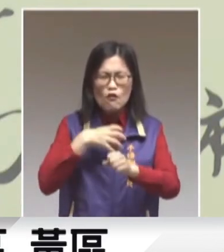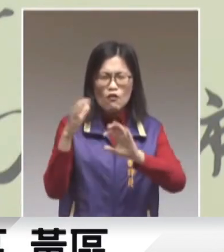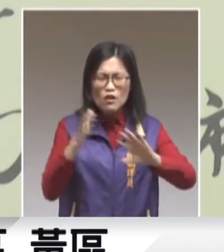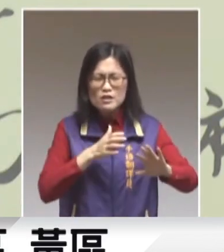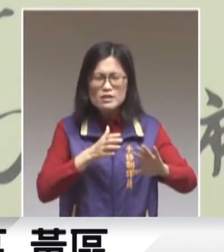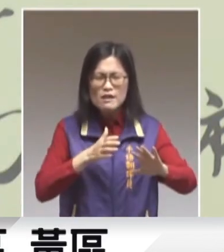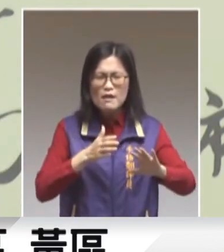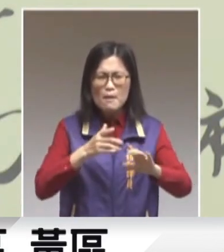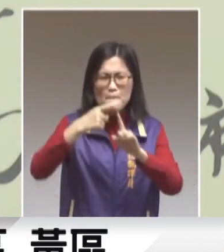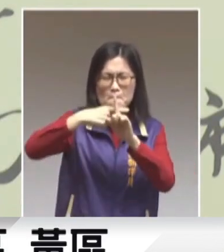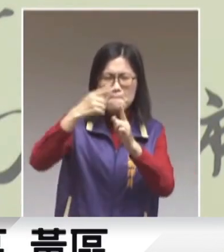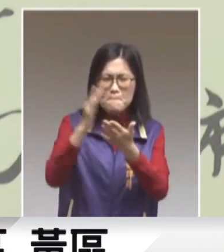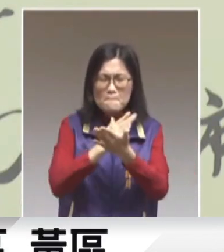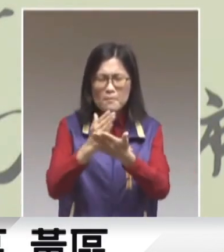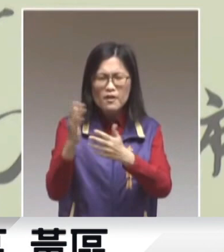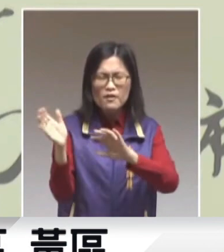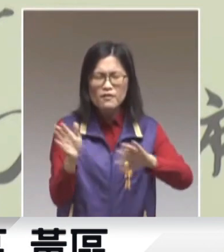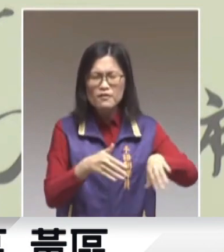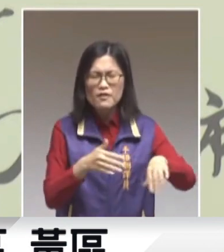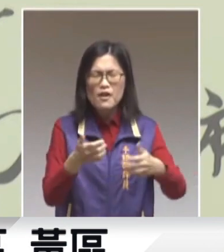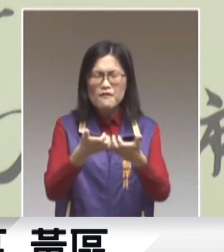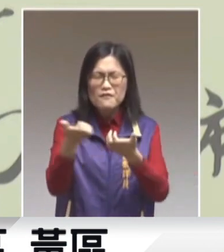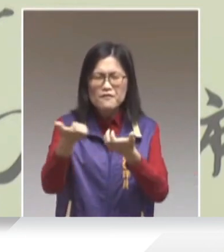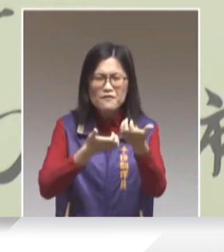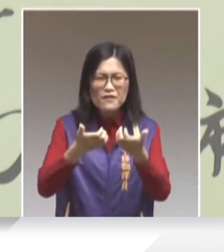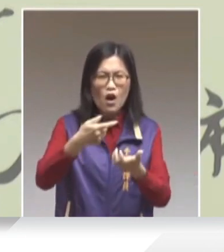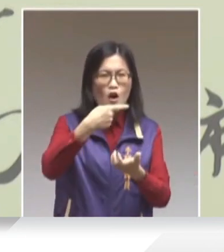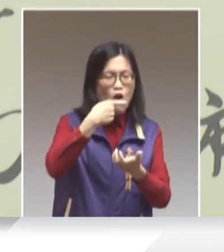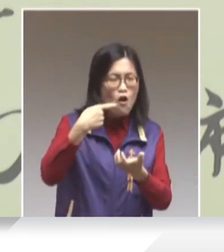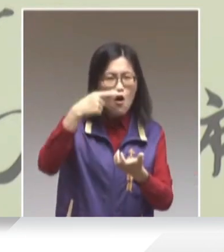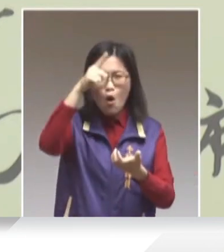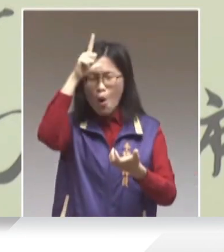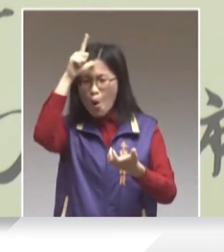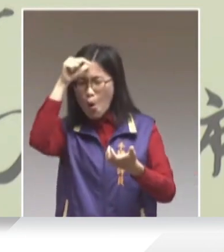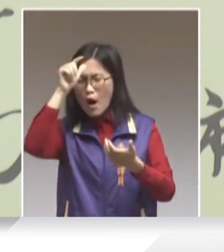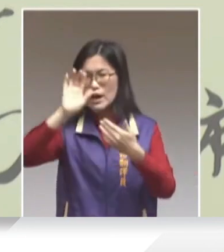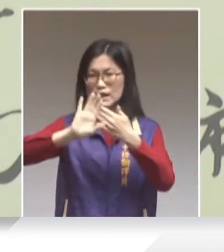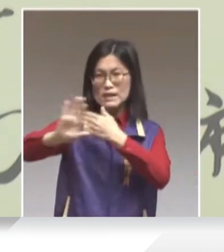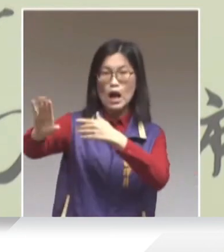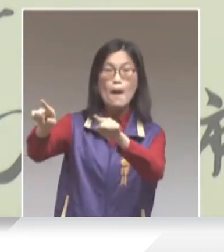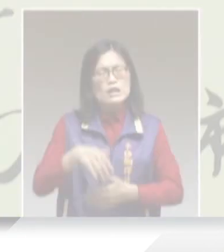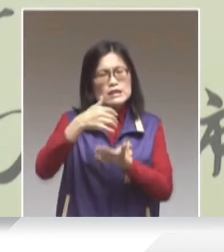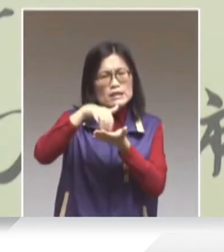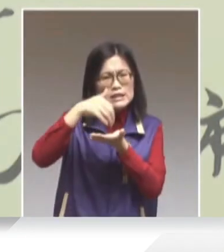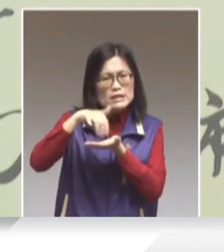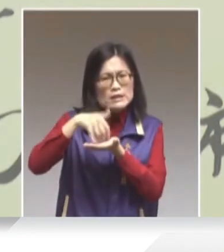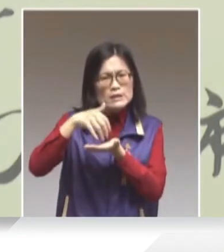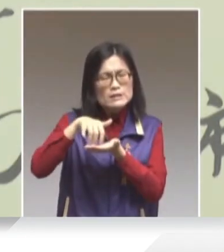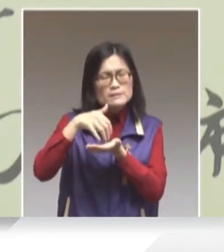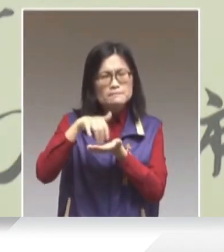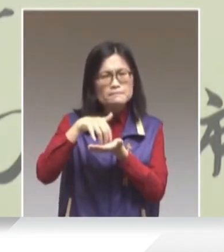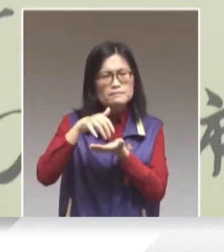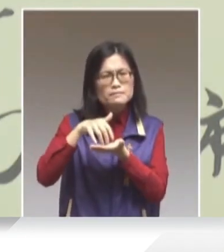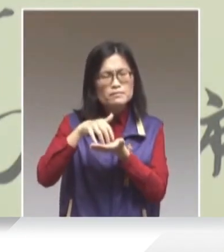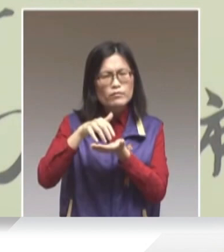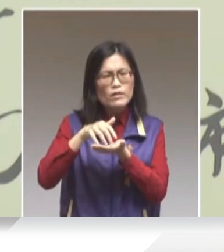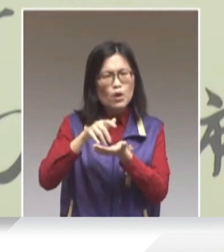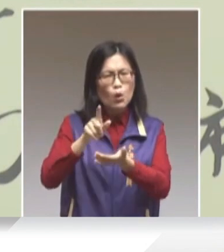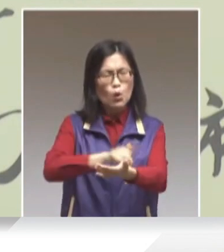分级，分成红区、黄区，那还有它的一般的管制区。整体的这